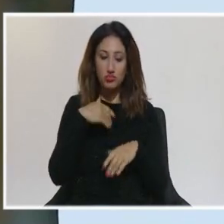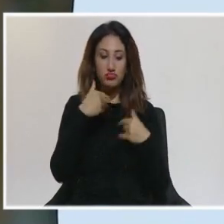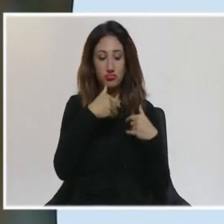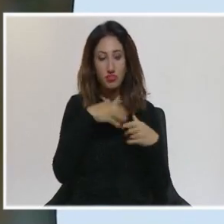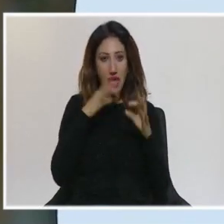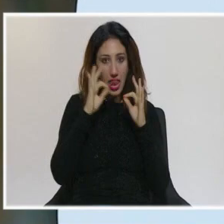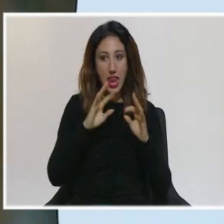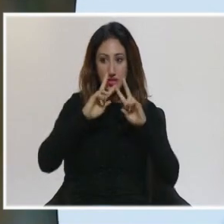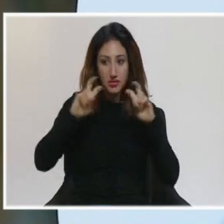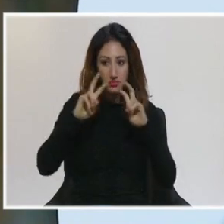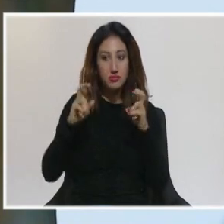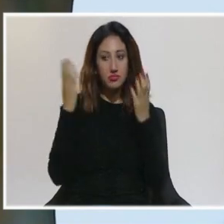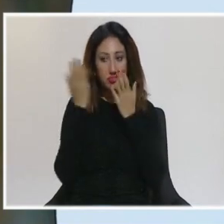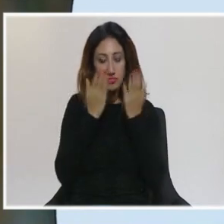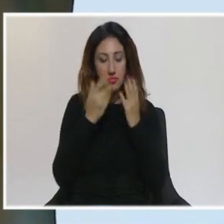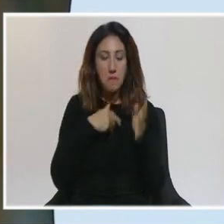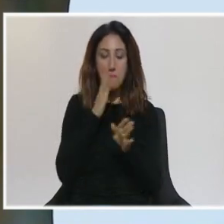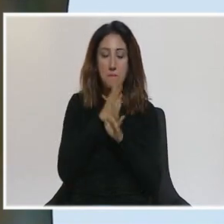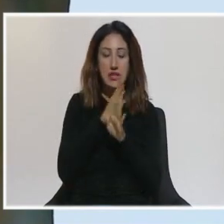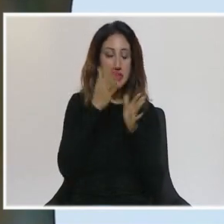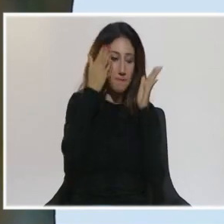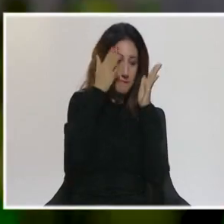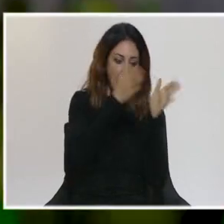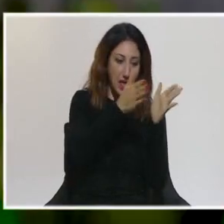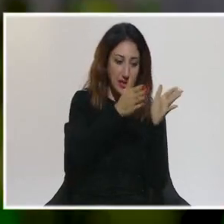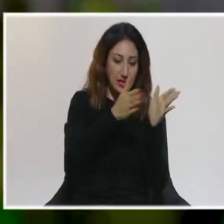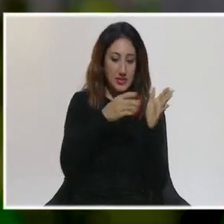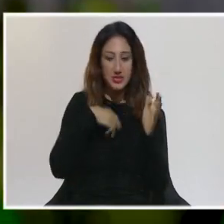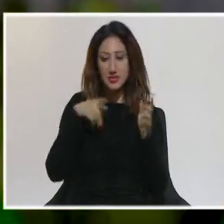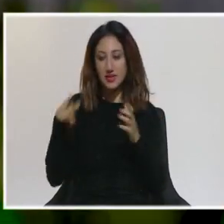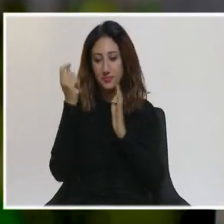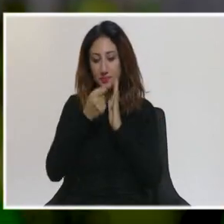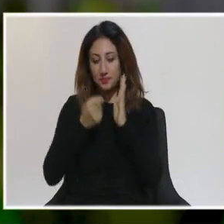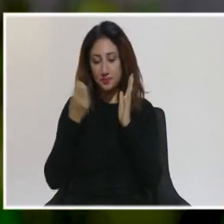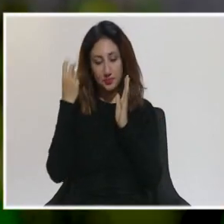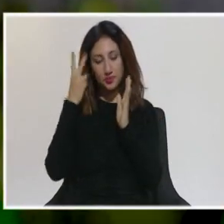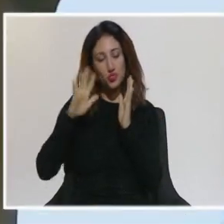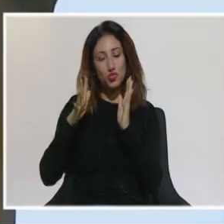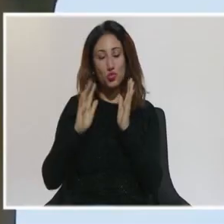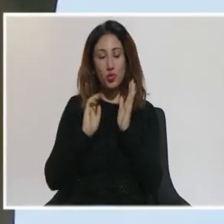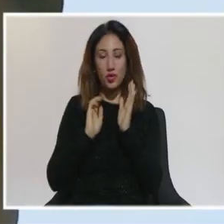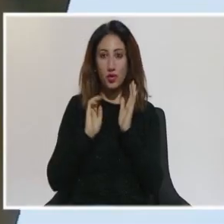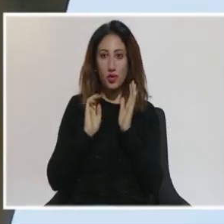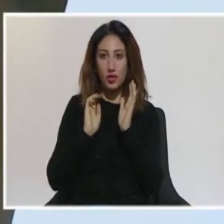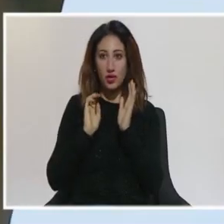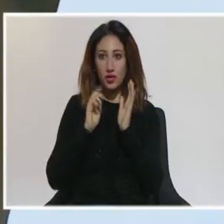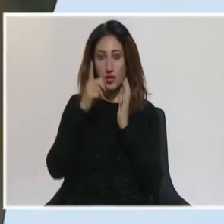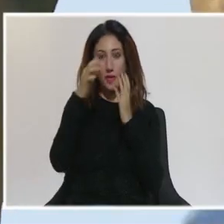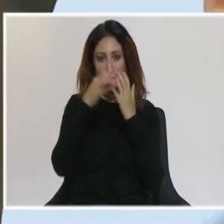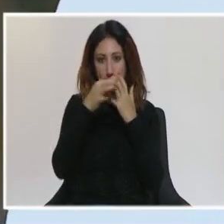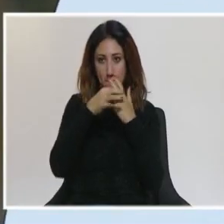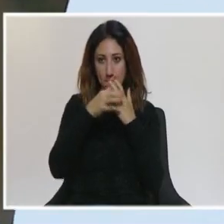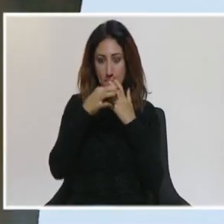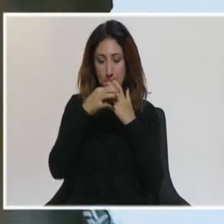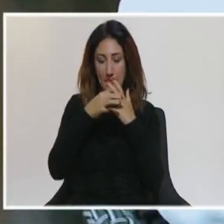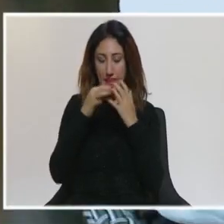دراسه وقراءه، التمثيل خدني اكتر. لما جيت كتبت حاجه للمدام من ضمن القصايد هنا للمدام. ما المدام